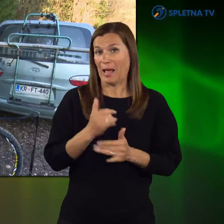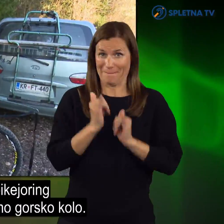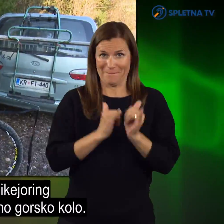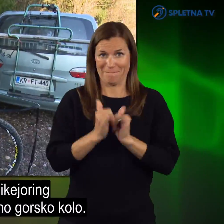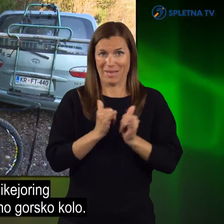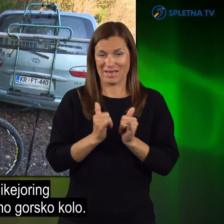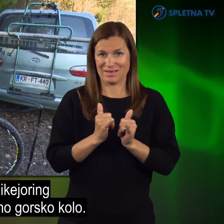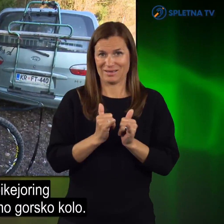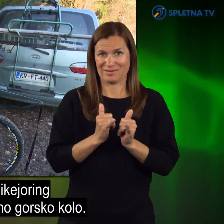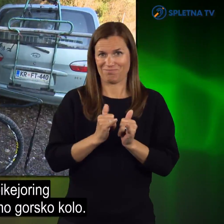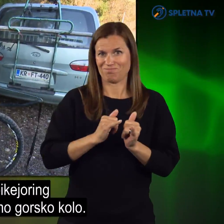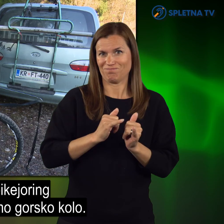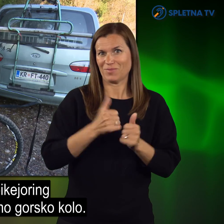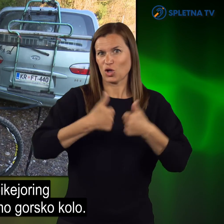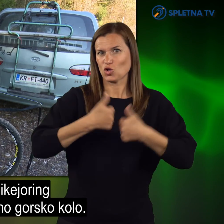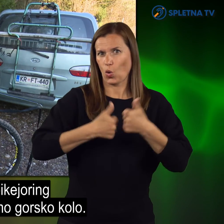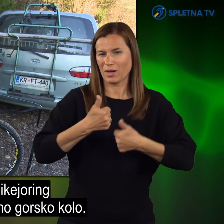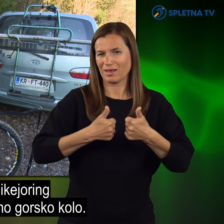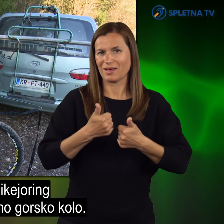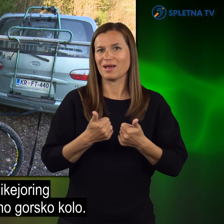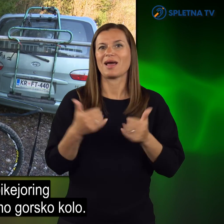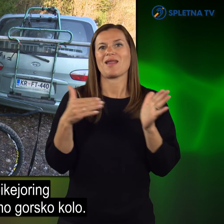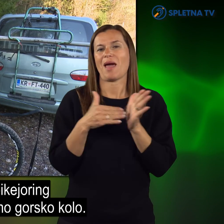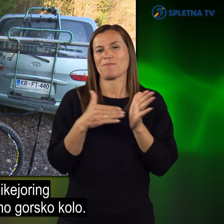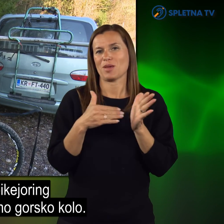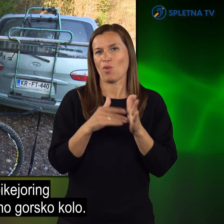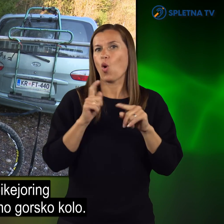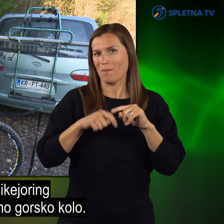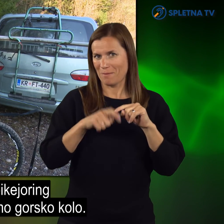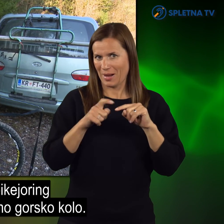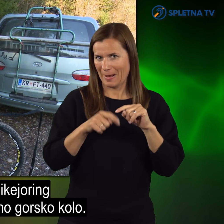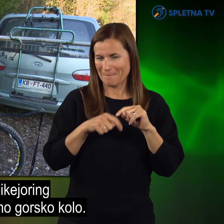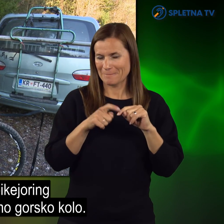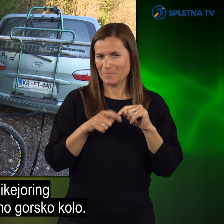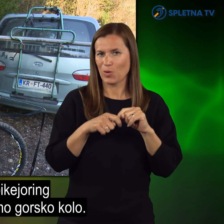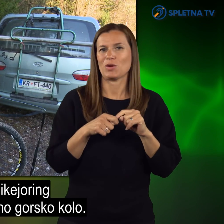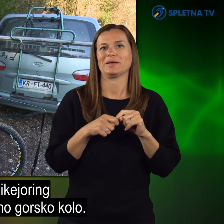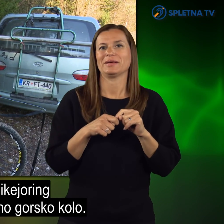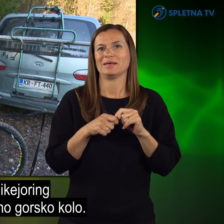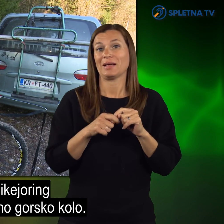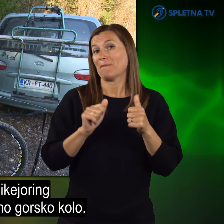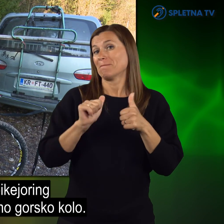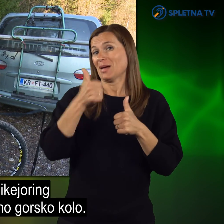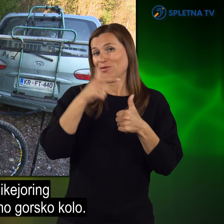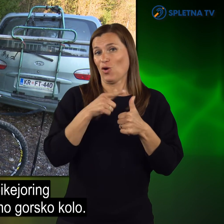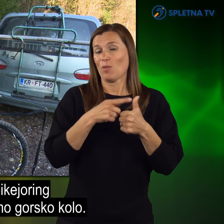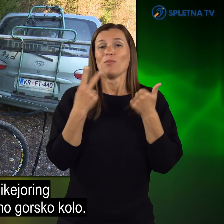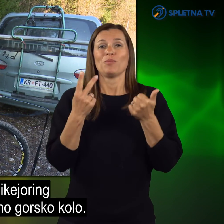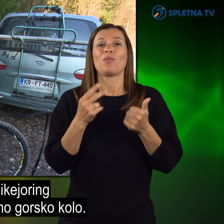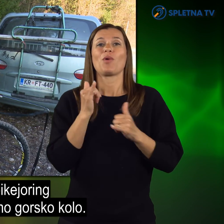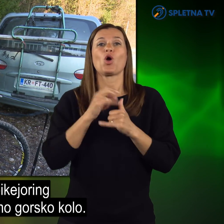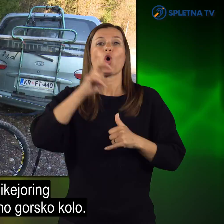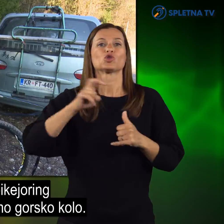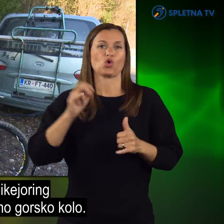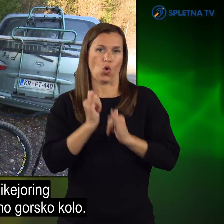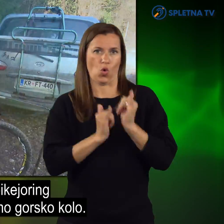Zdaj za bikejoring potrebujemo sledečo opremo. Prvo je gorsko